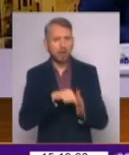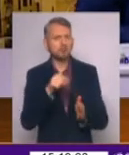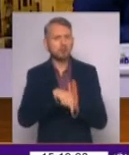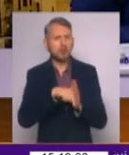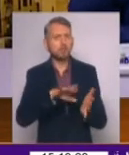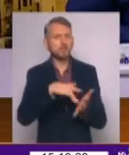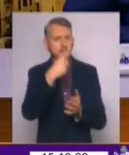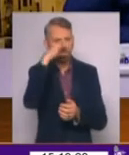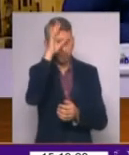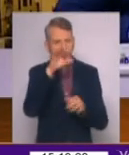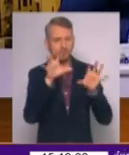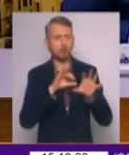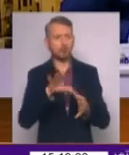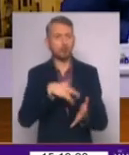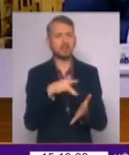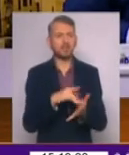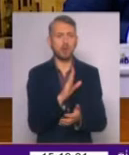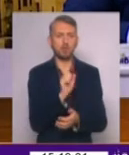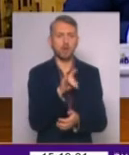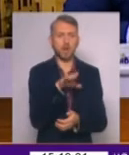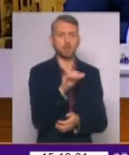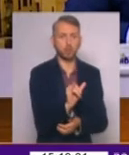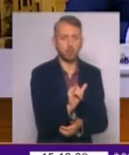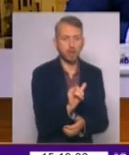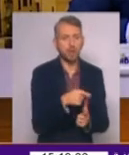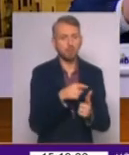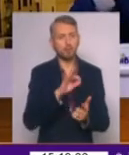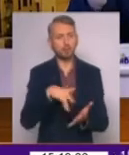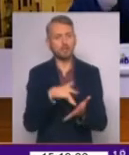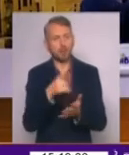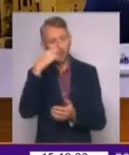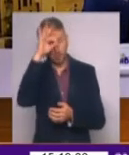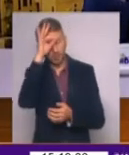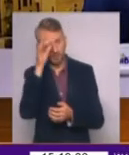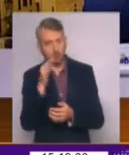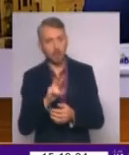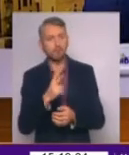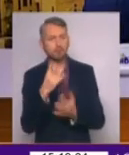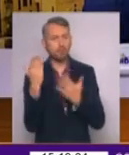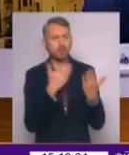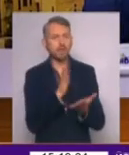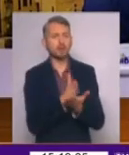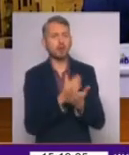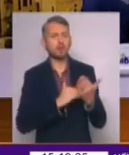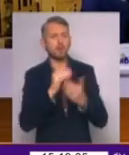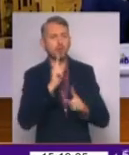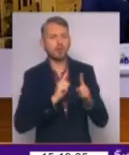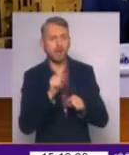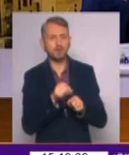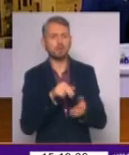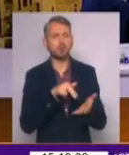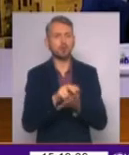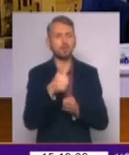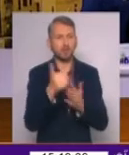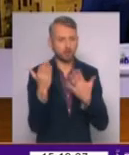поліція? Закон про муніципальну варту або про муніципальну поліцію в другому читанні знаходиться в Верховній Раді. Він пройшов перше